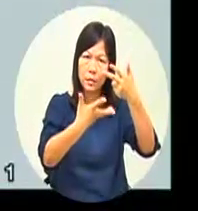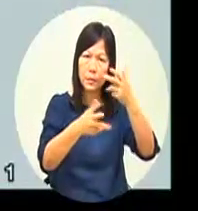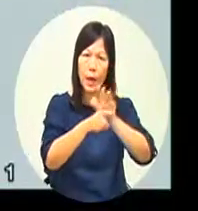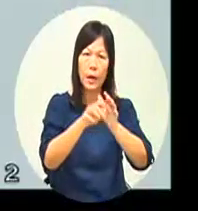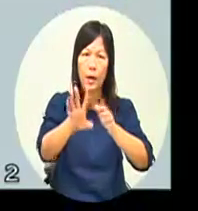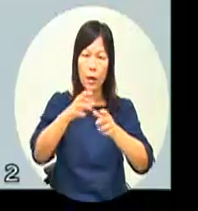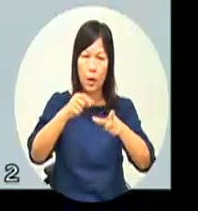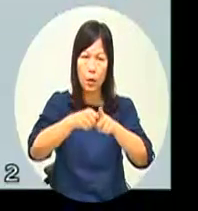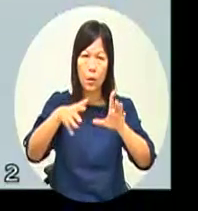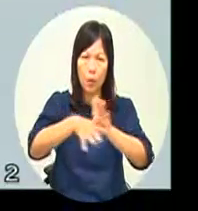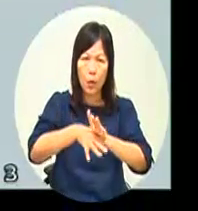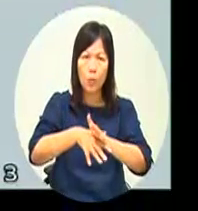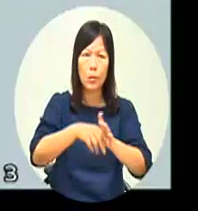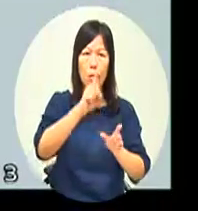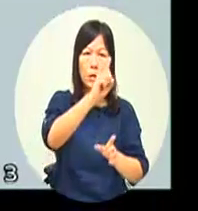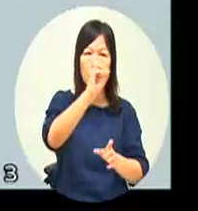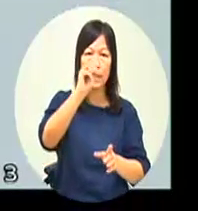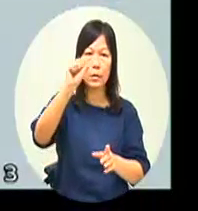幼制第